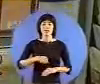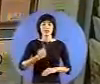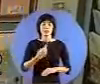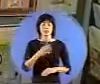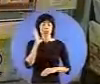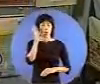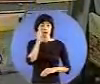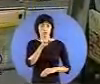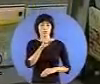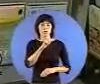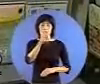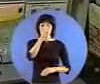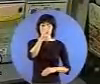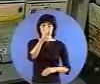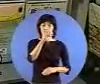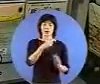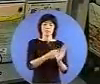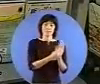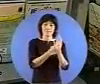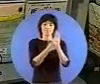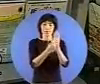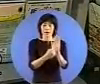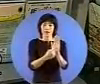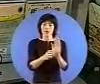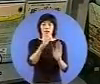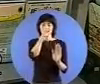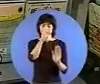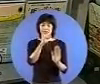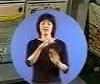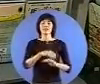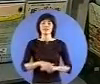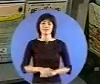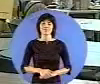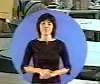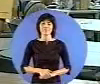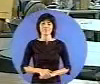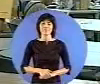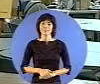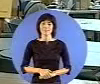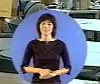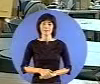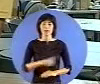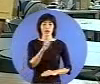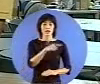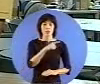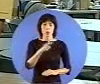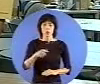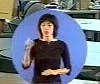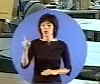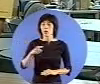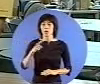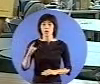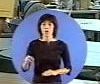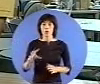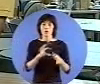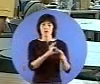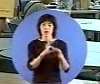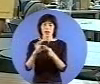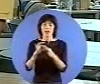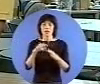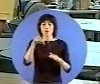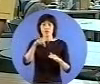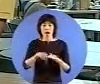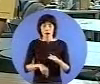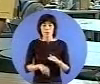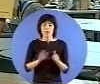特技、興味、関心のあることを活かせばできるんです。人と人とのつながりを深め、何かの役